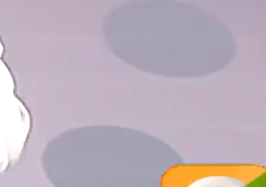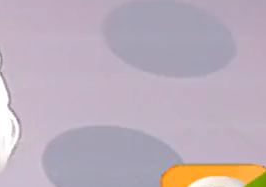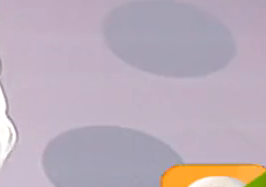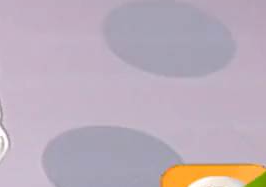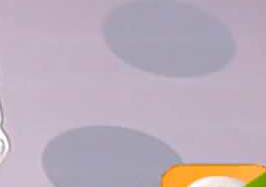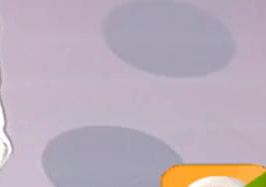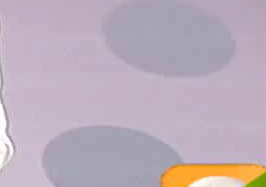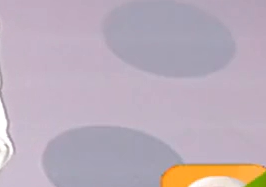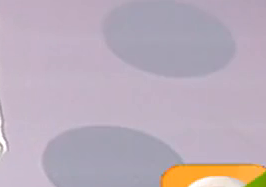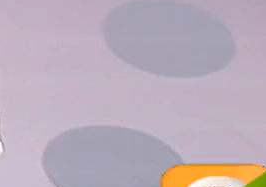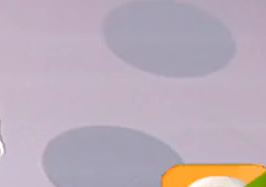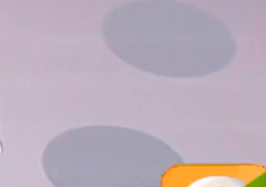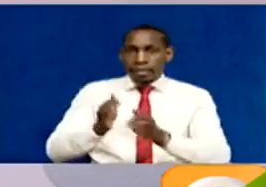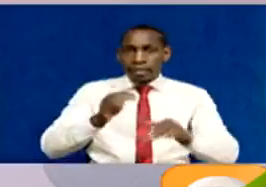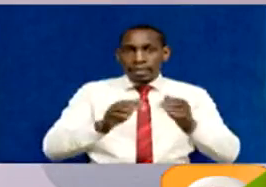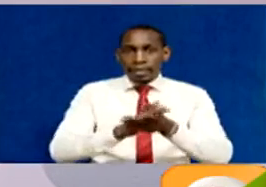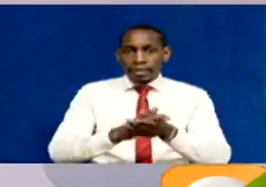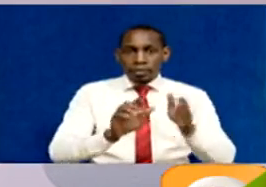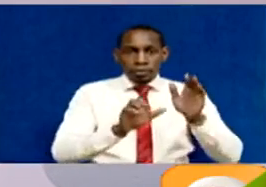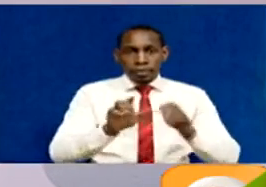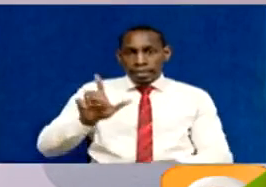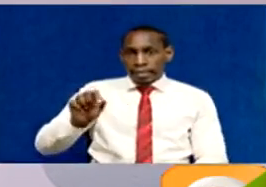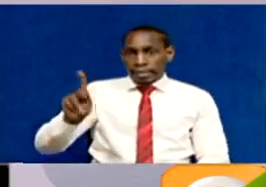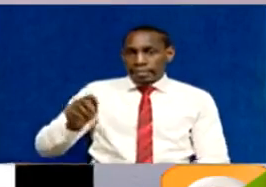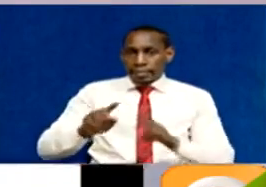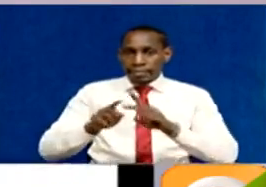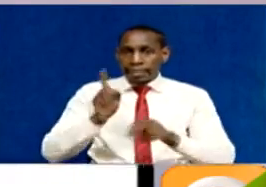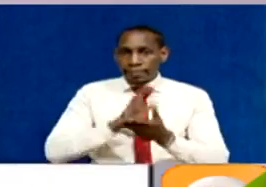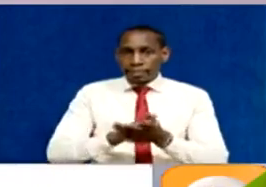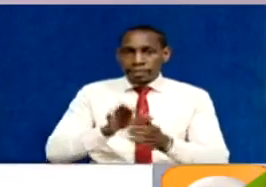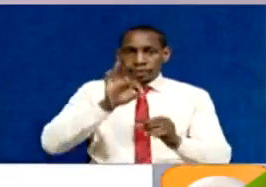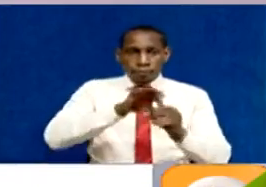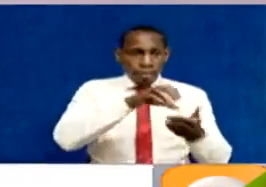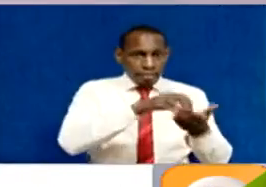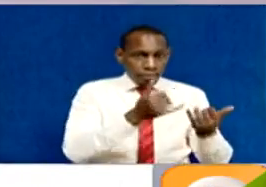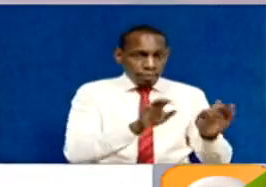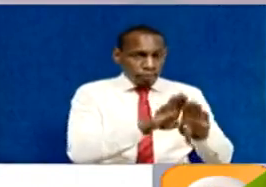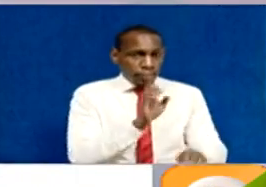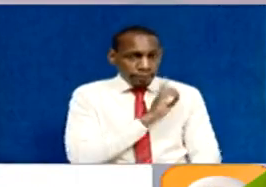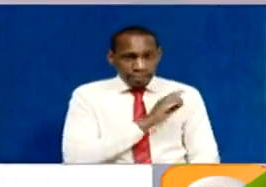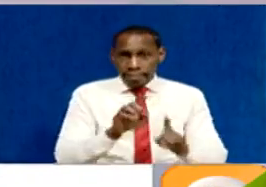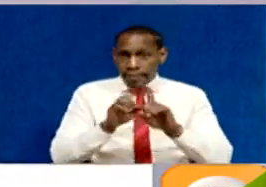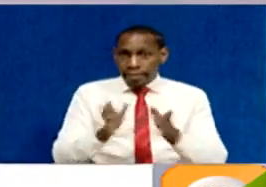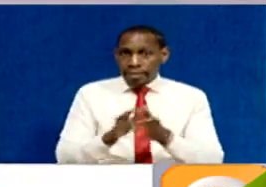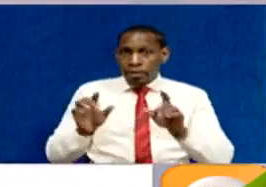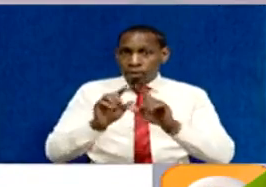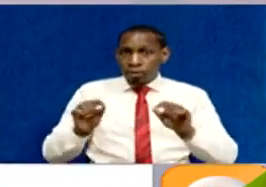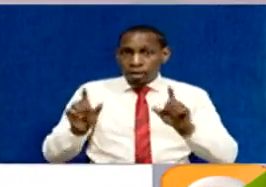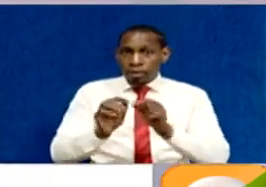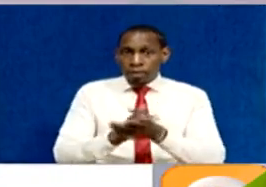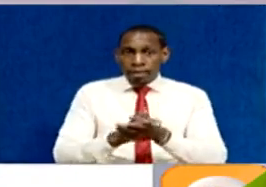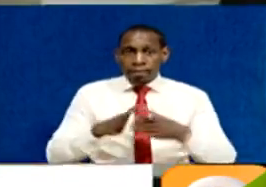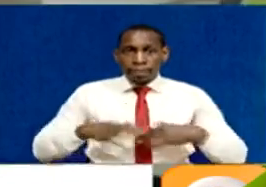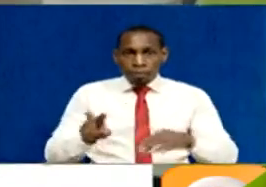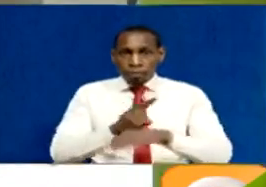Shughuli ya kuhesabu kura katika uchaguzi wa chama cha mawakili LSK imeanza baada ya vituo vya kupiga kura kufungwa. Hata hivyo, kulingana na wasimamizi wa